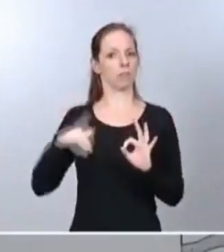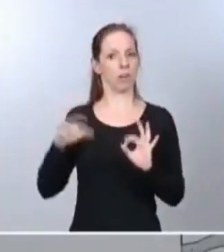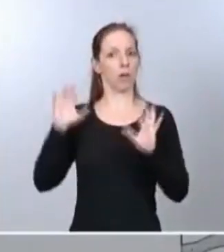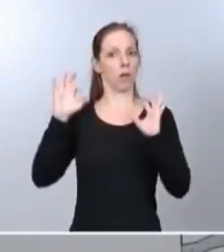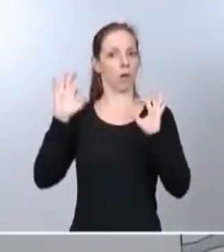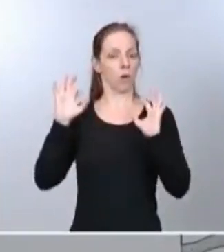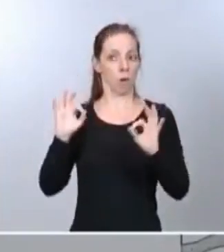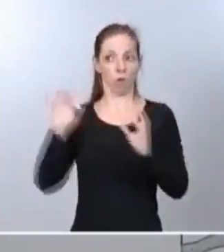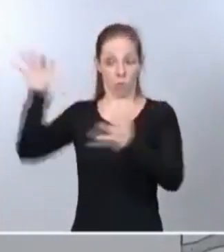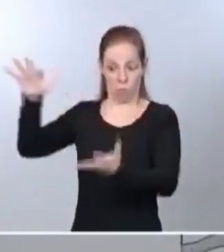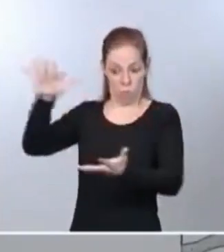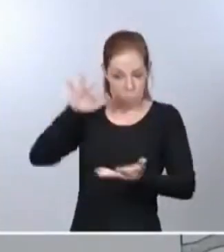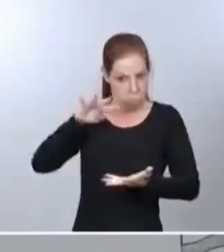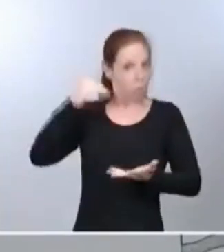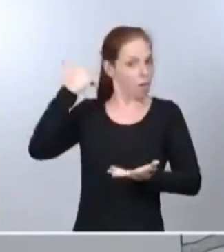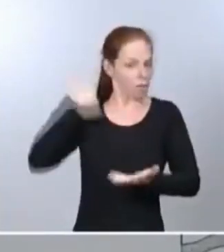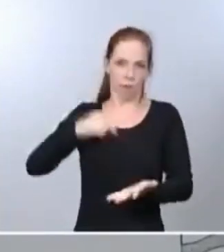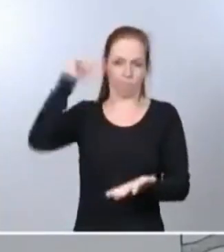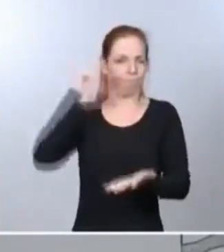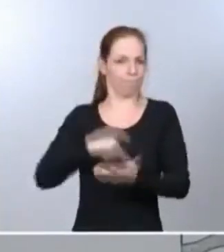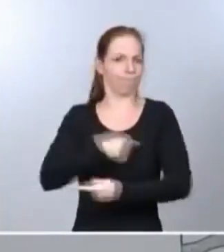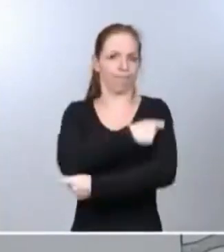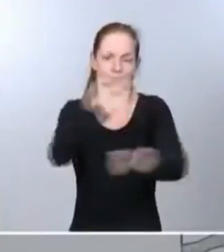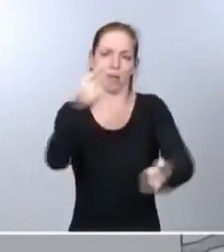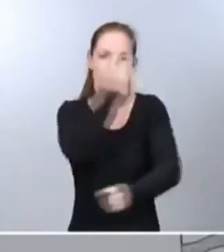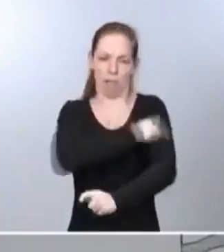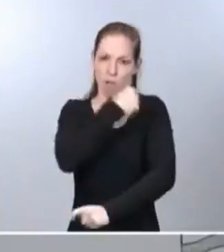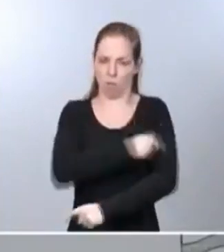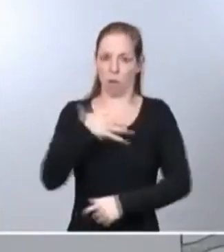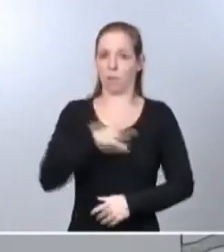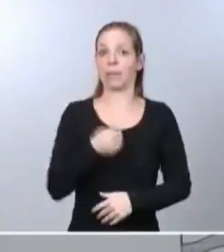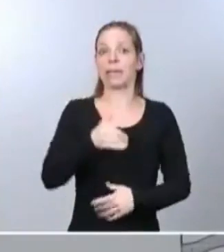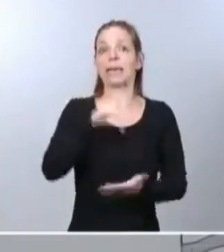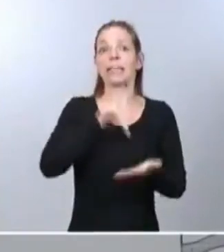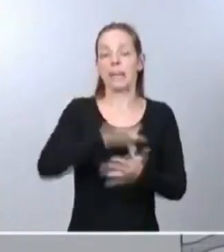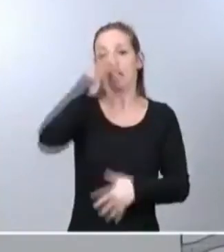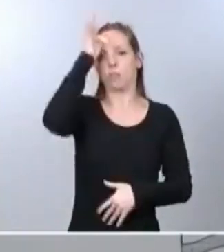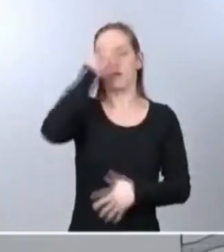e, portanto, les quero anunciar que a vacunación en España empezará el domingo 27 de diciembre.